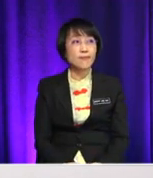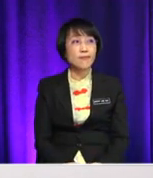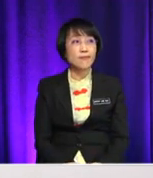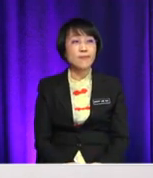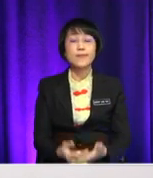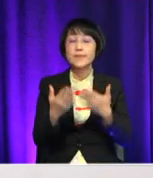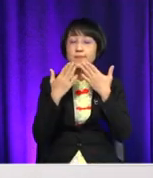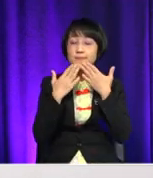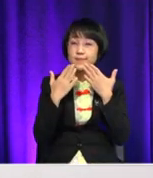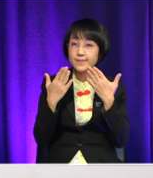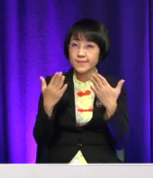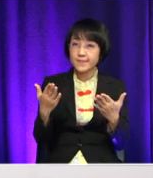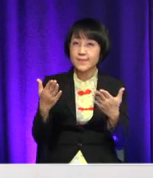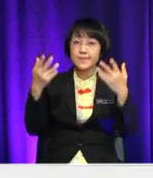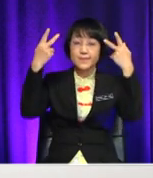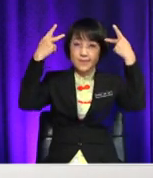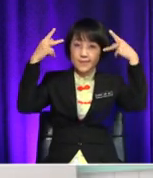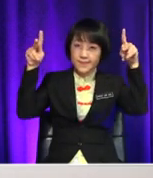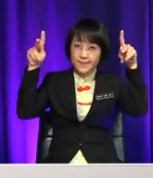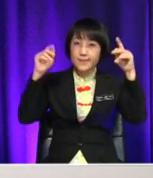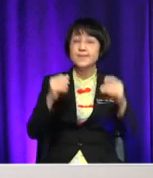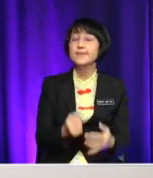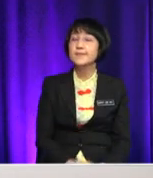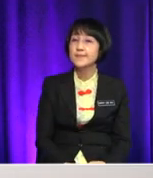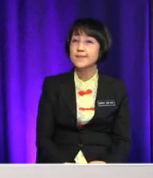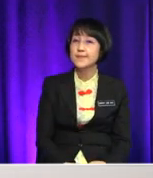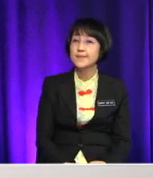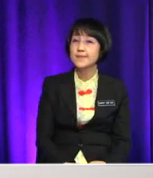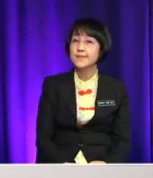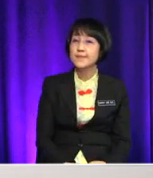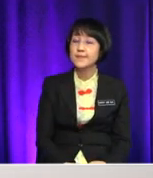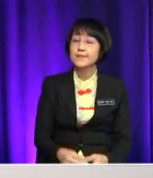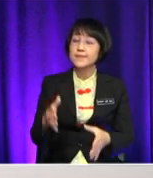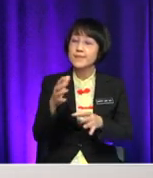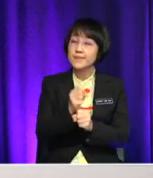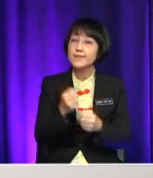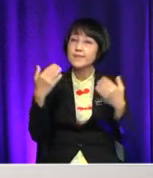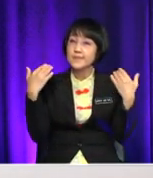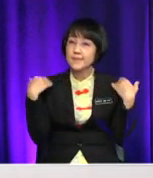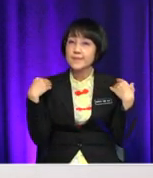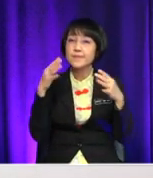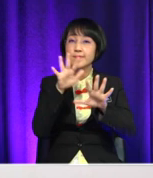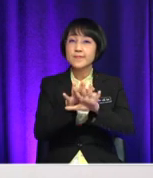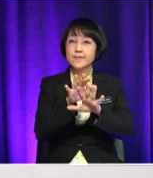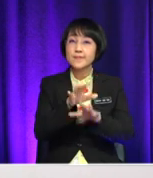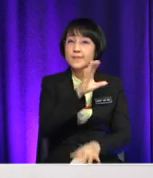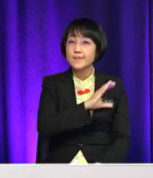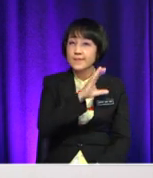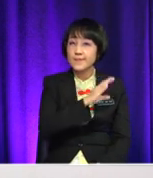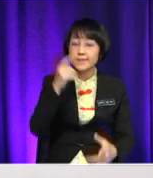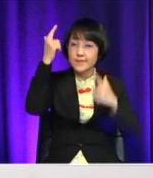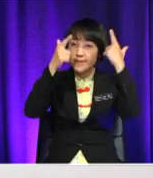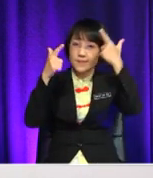Terima kasih diucapkan kepada saudari pengurus si terdapat banyak ciri-ciri pelangsingkan hijau antaranya